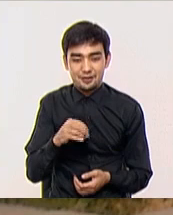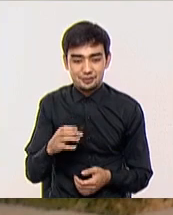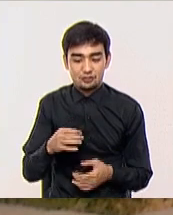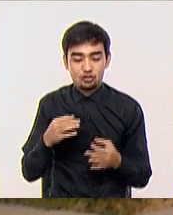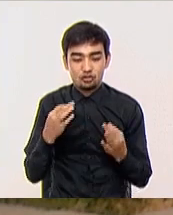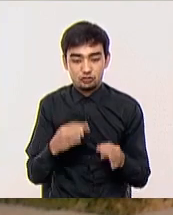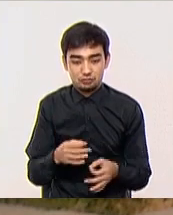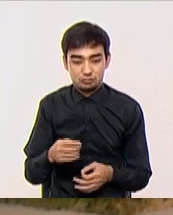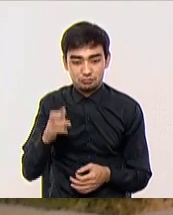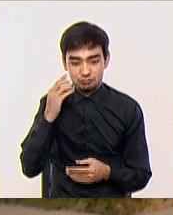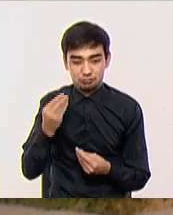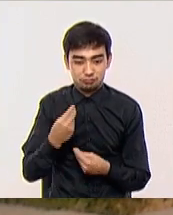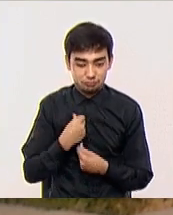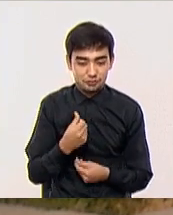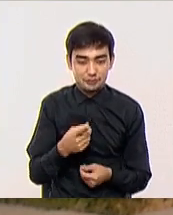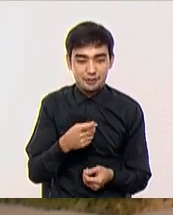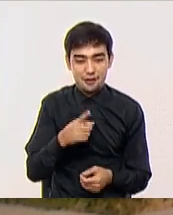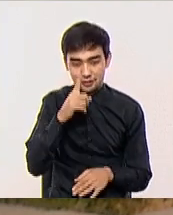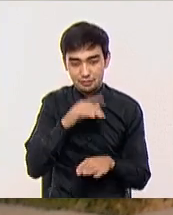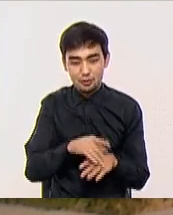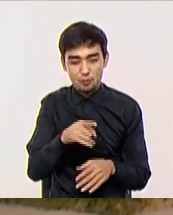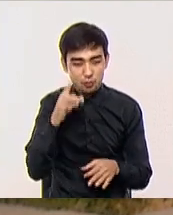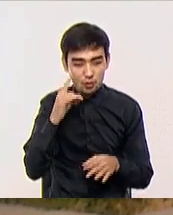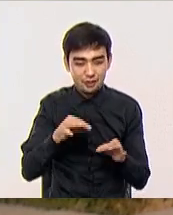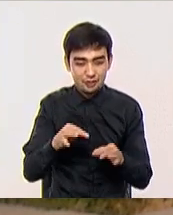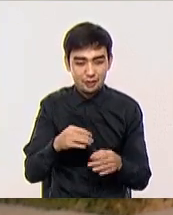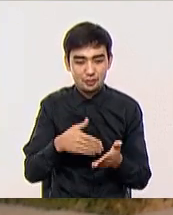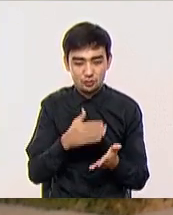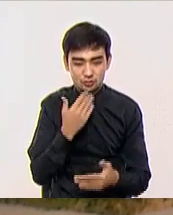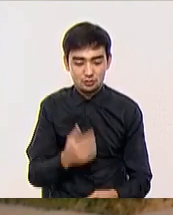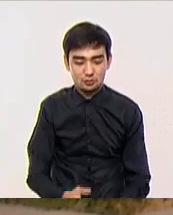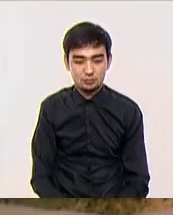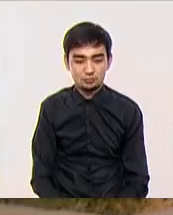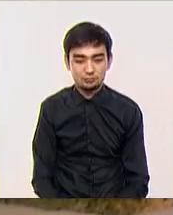решится, этот акимат от этого проекта не отказывается.